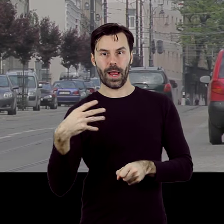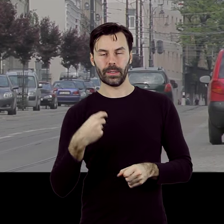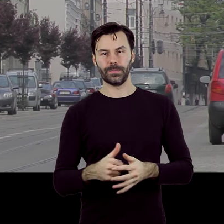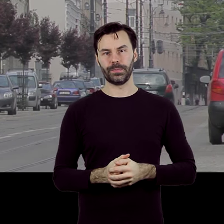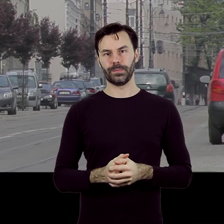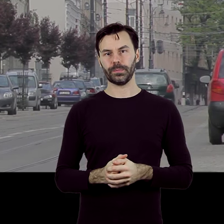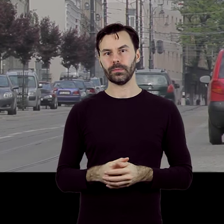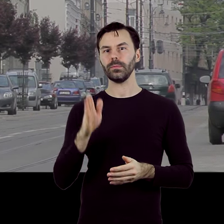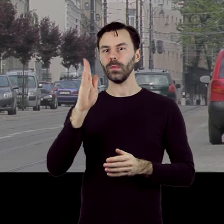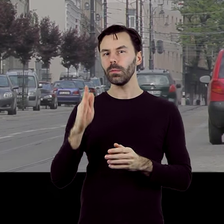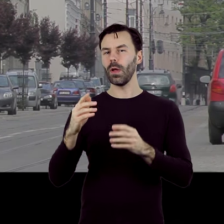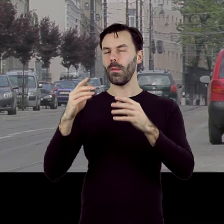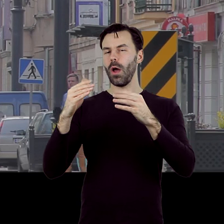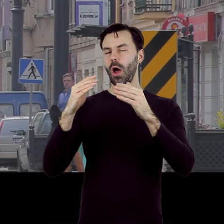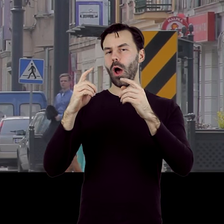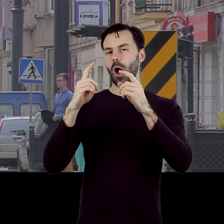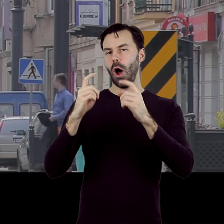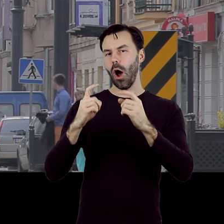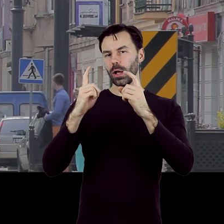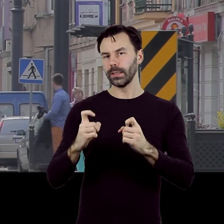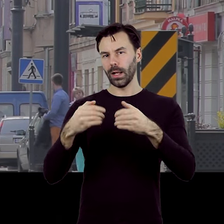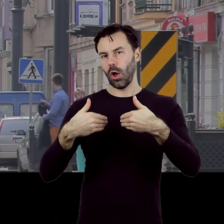otwarciu nowej linii kolejowej.